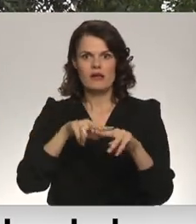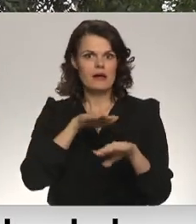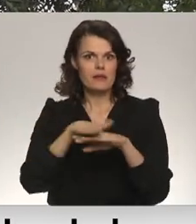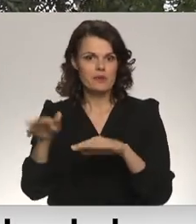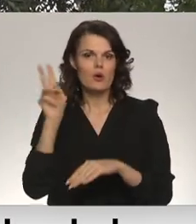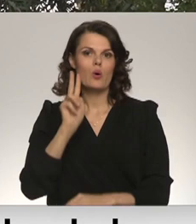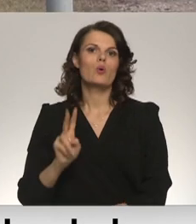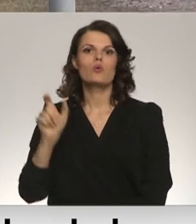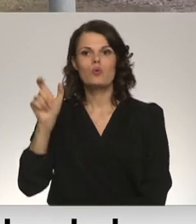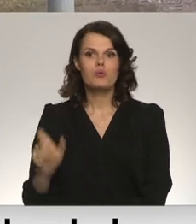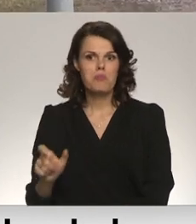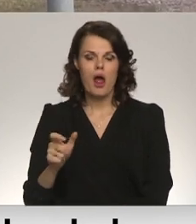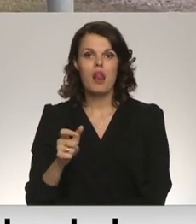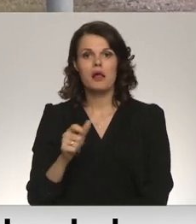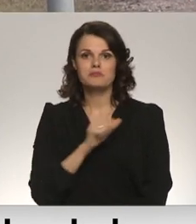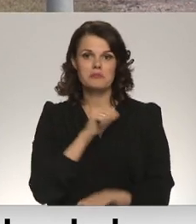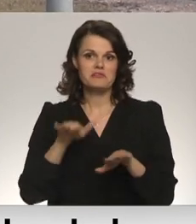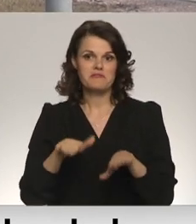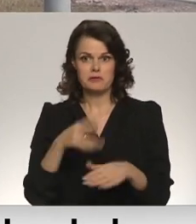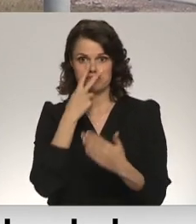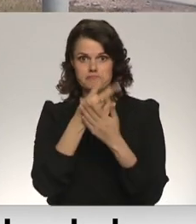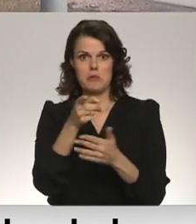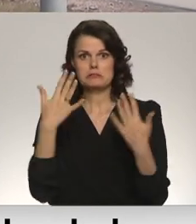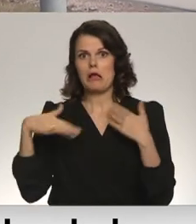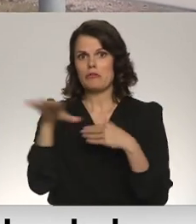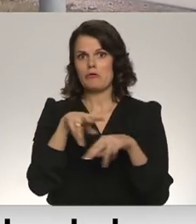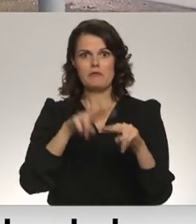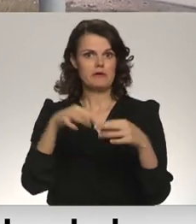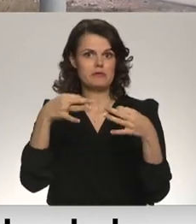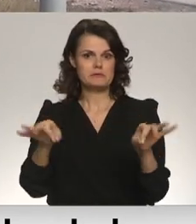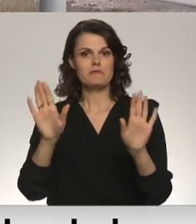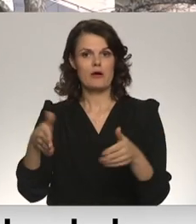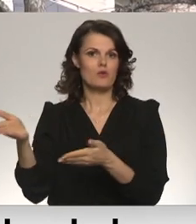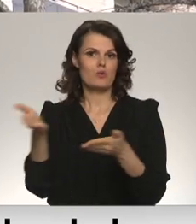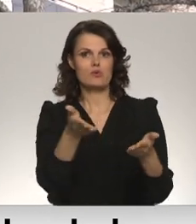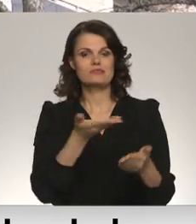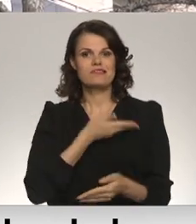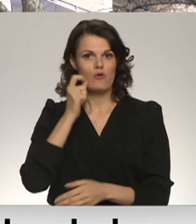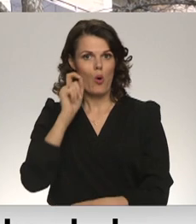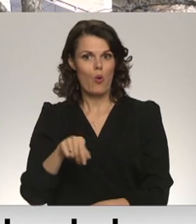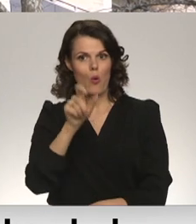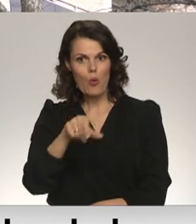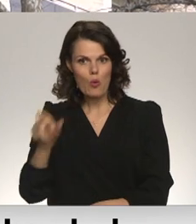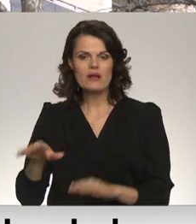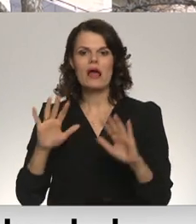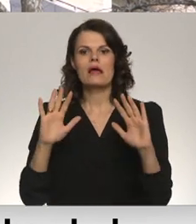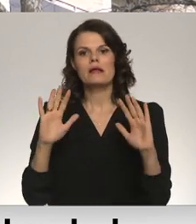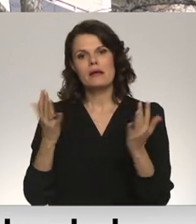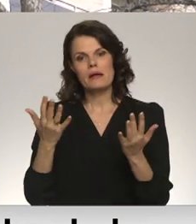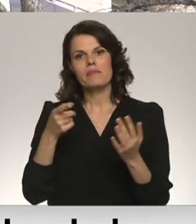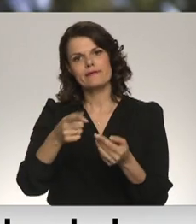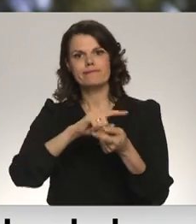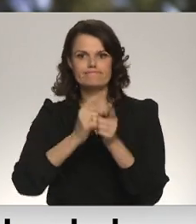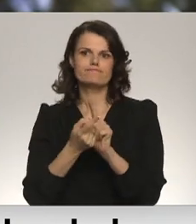jūrmalnieks Rafaels Ciekurs uzskata, ka esošajās sanatorijās varētu izmitināt kara bēgļus, bet pašas sanatorijas nacionalizēt.